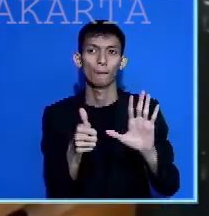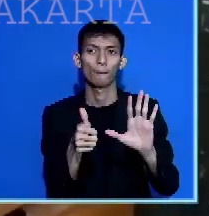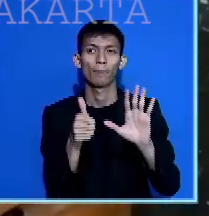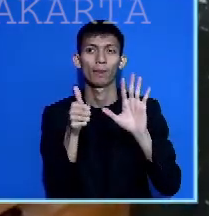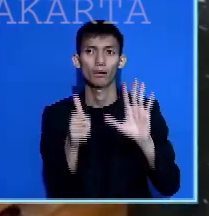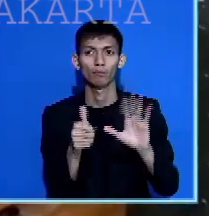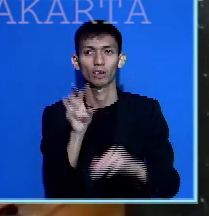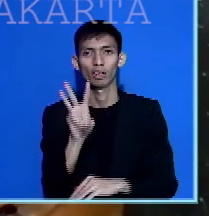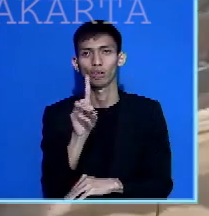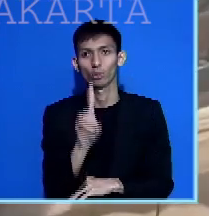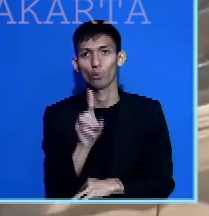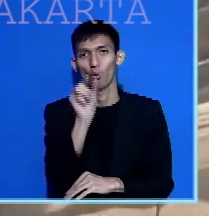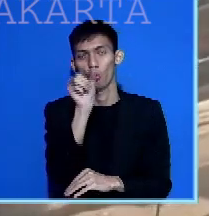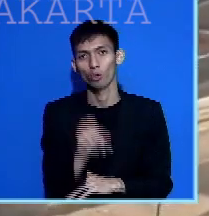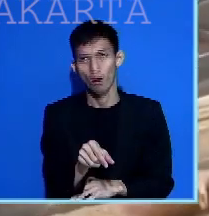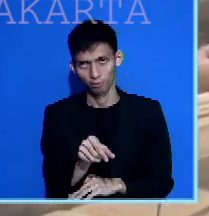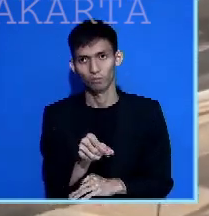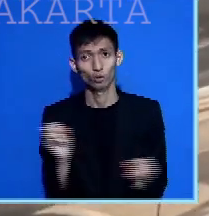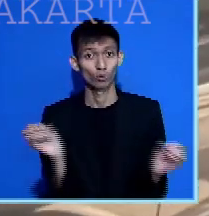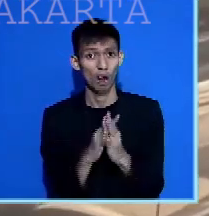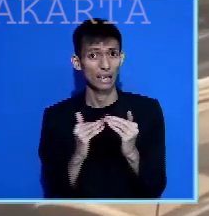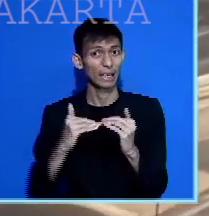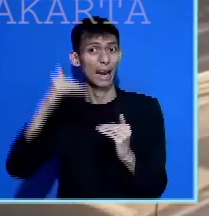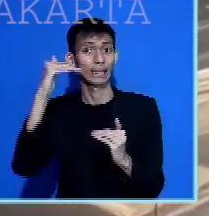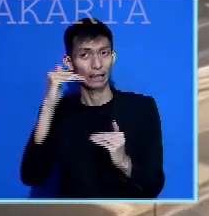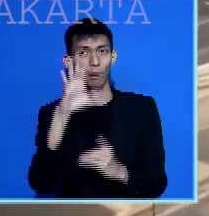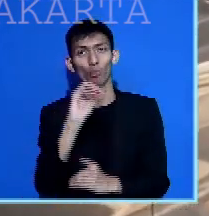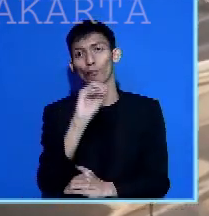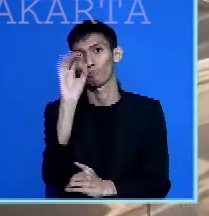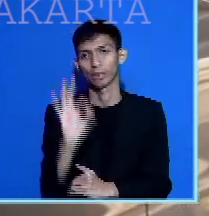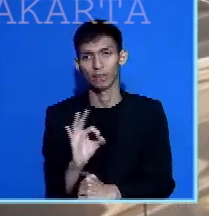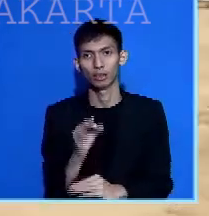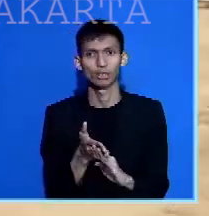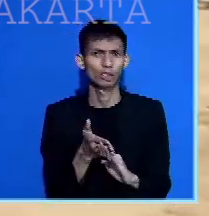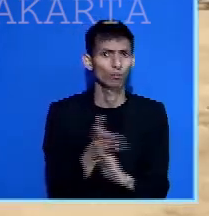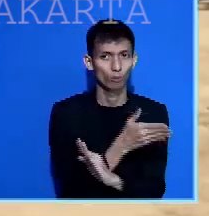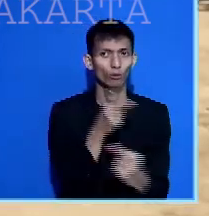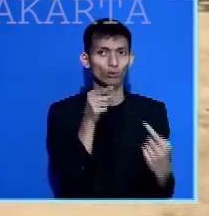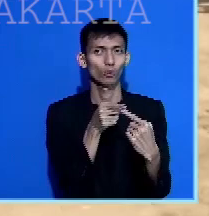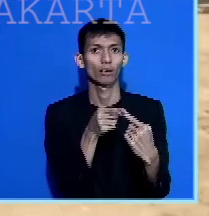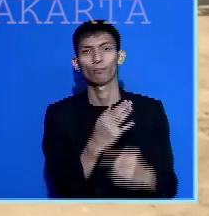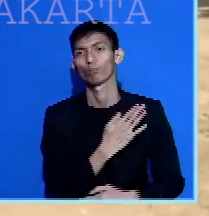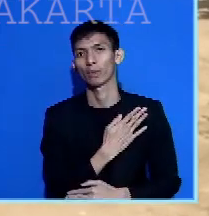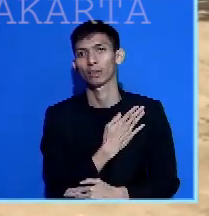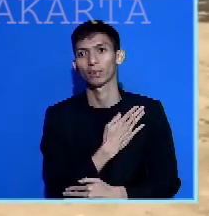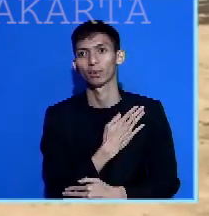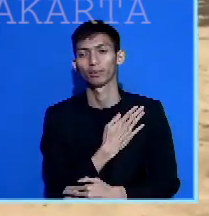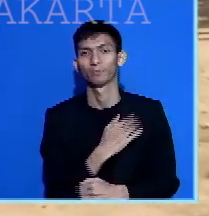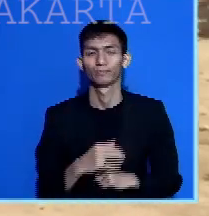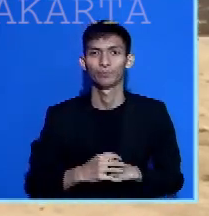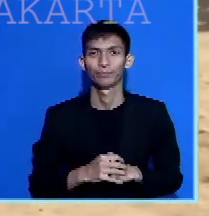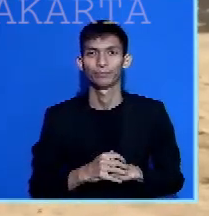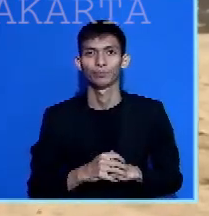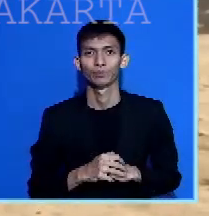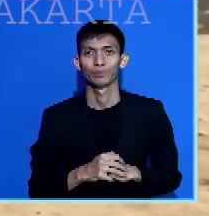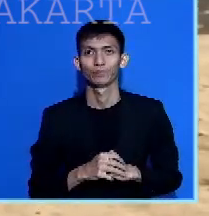176.631 orang. Jumlah ini 30% lebih banyak dibandingkan dengan target yang telah ditetapkan pemerintah Kabupaten Gunung Kidul. Sebelumnya, pemerintah Kabupaten Gunung Kidul